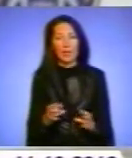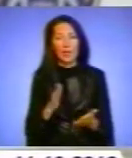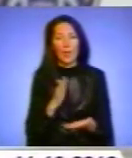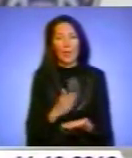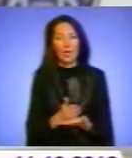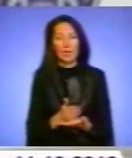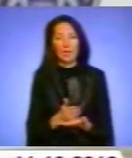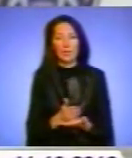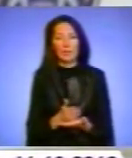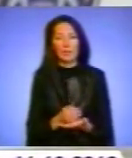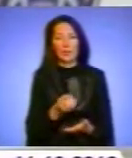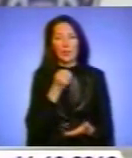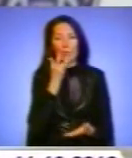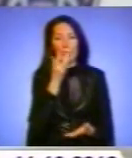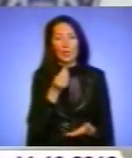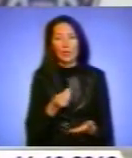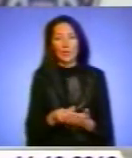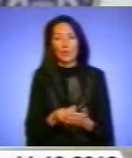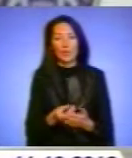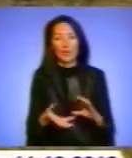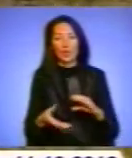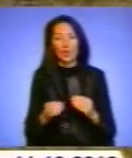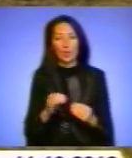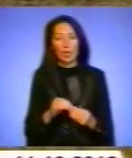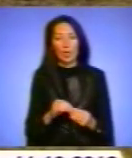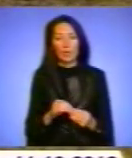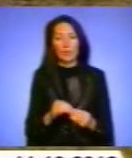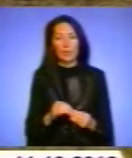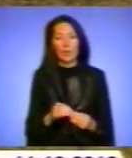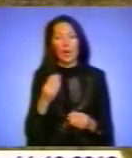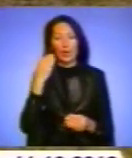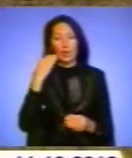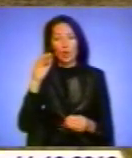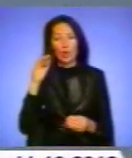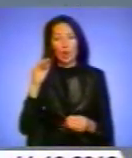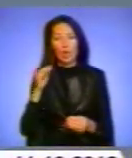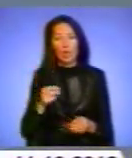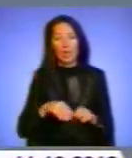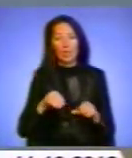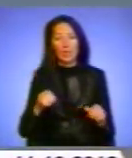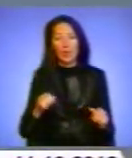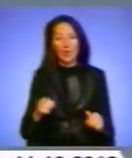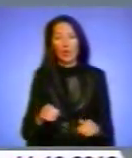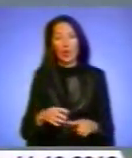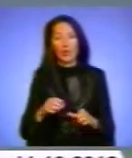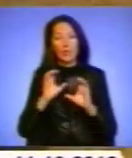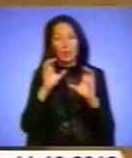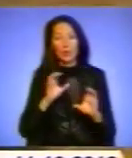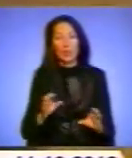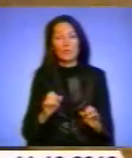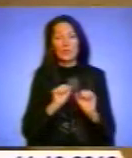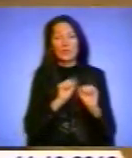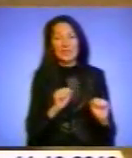мати хороший фінансовий результат. Вдосконалення земельного законодавства – це, перш за все, захист